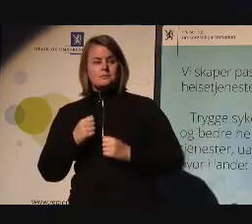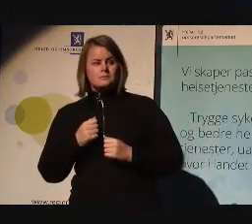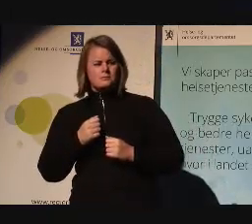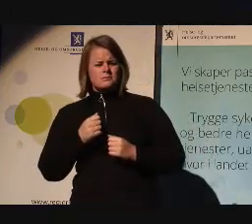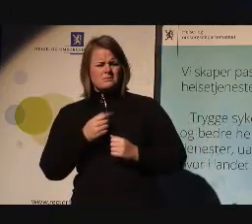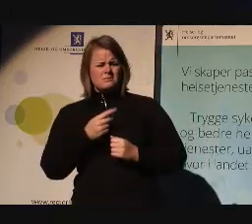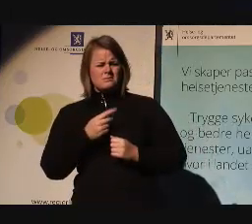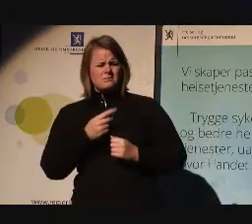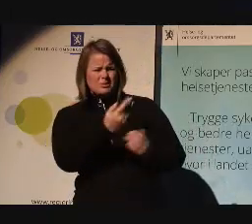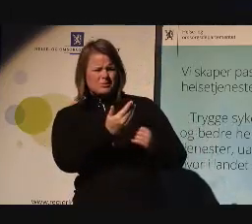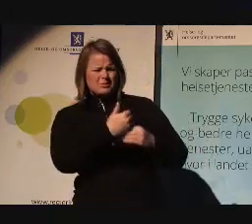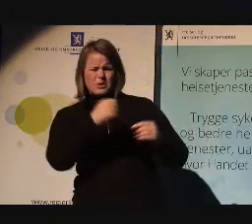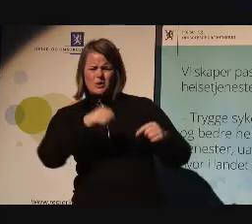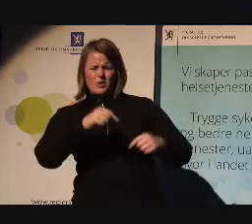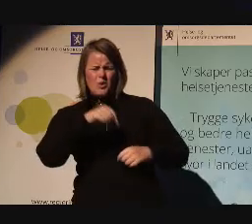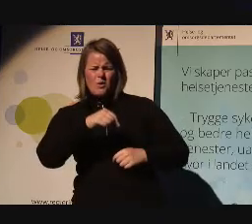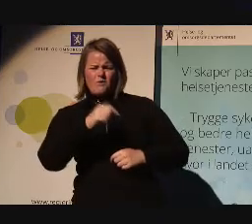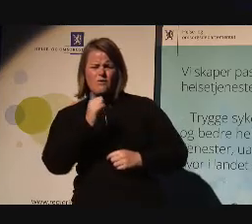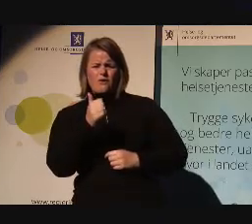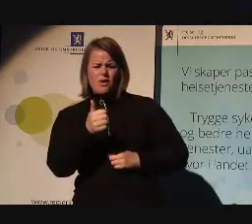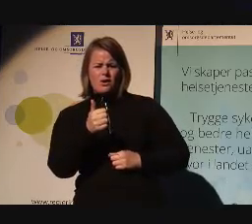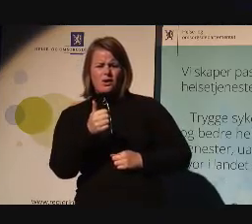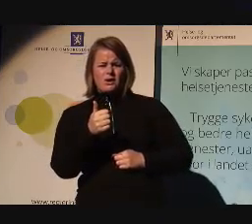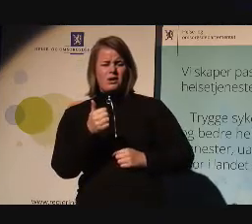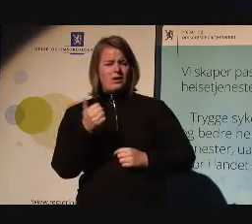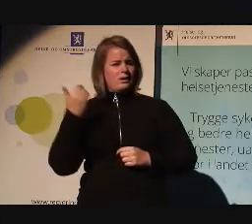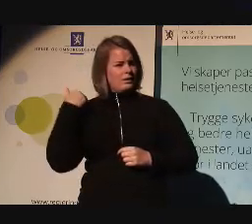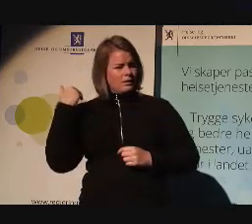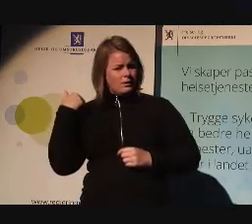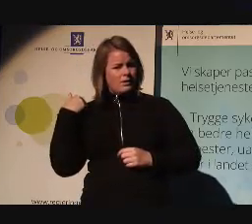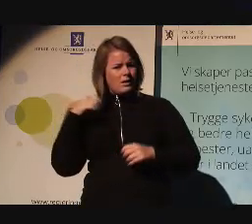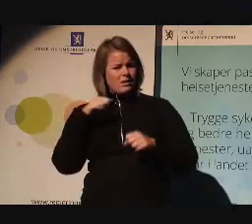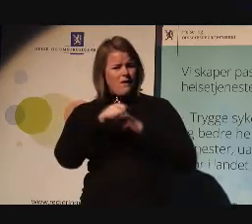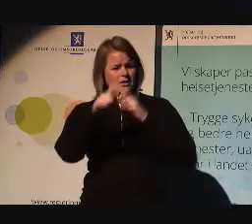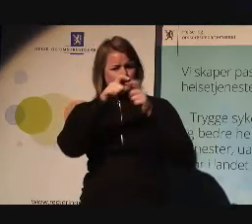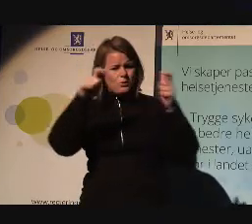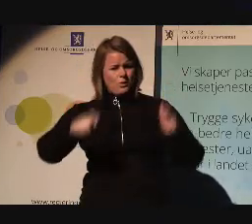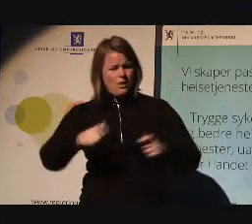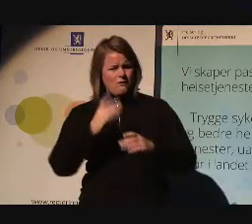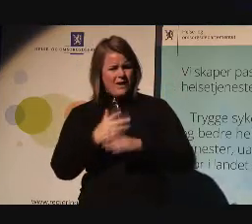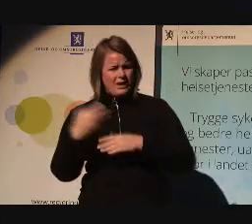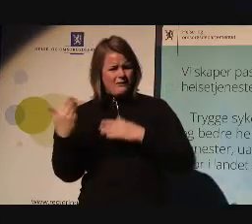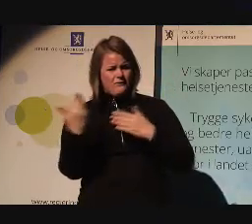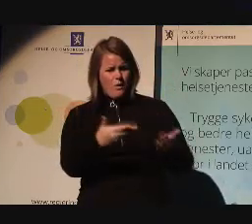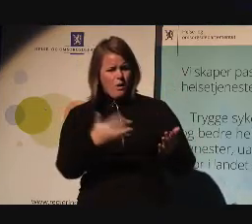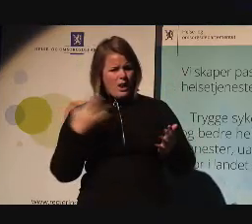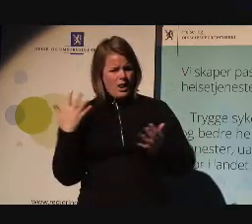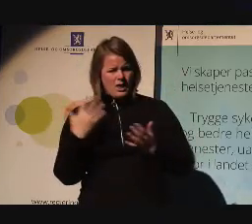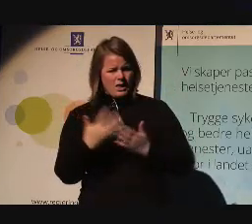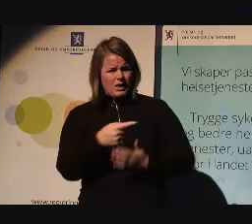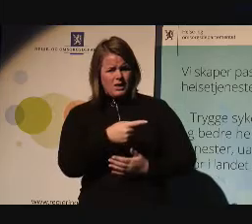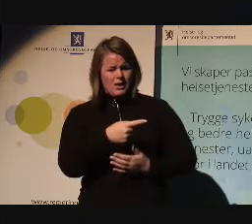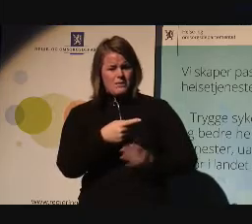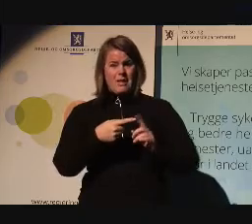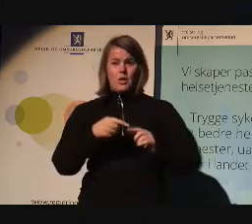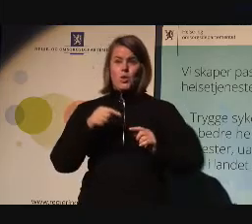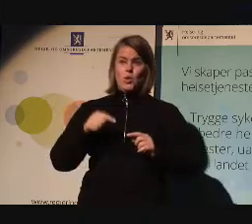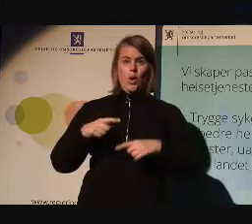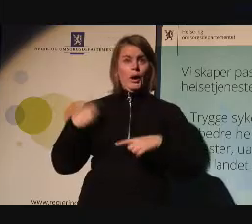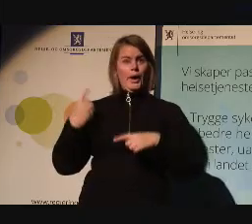nå? Har ikke dere mottatt tvangsprotokoller i lang tid, og så er det først nå